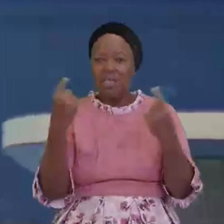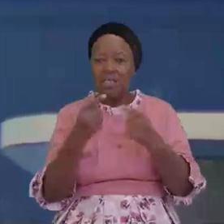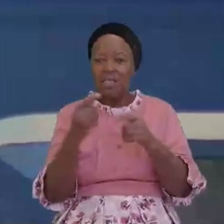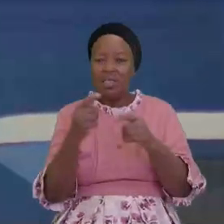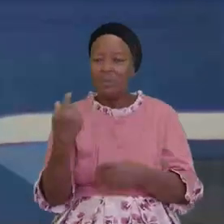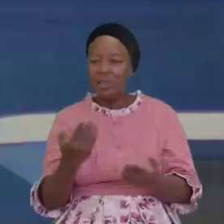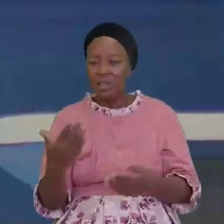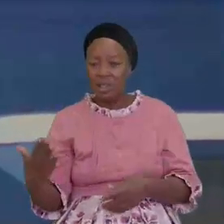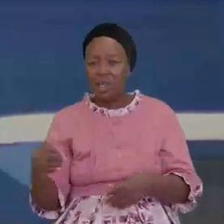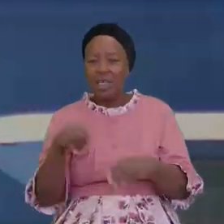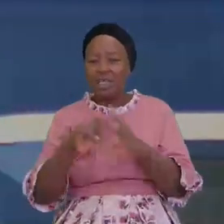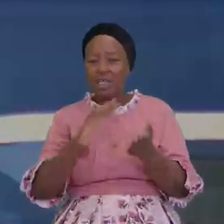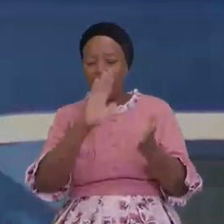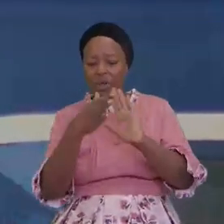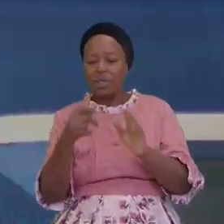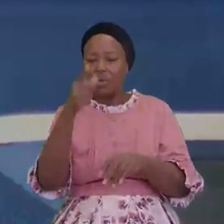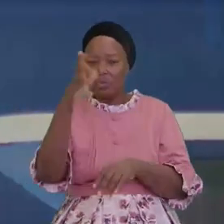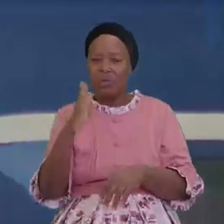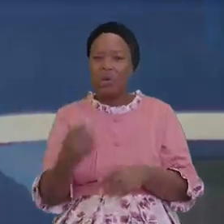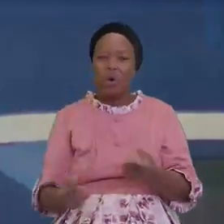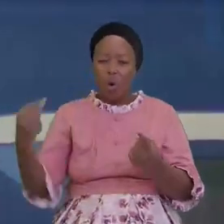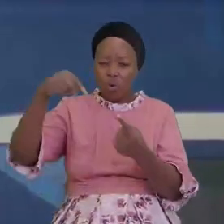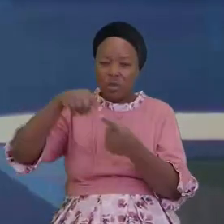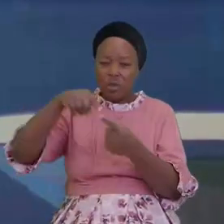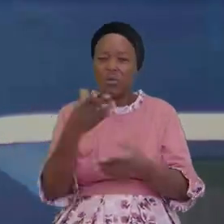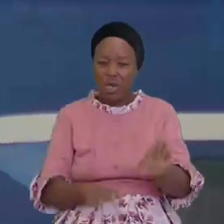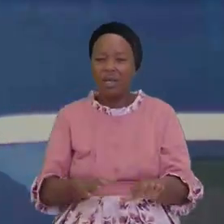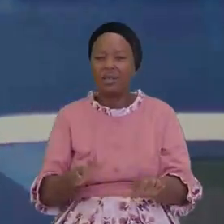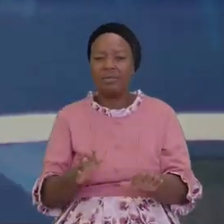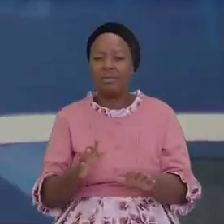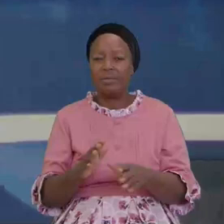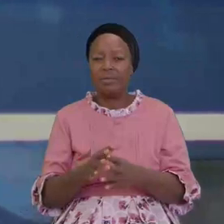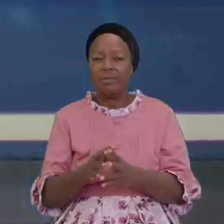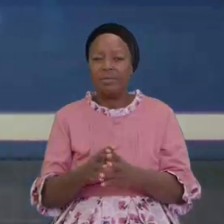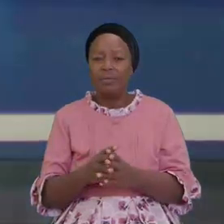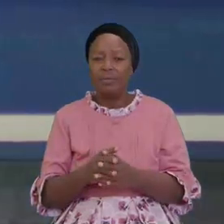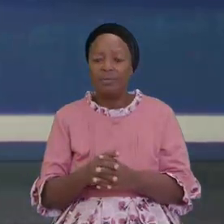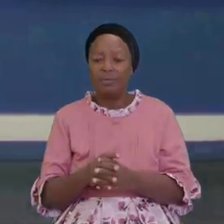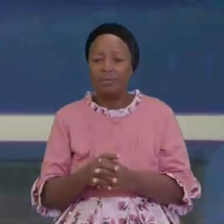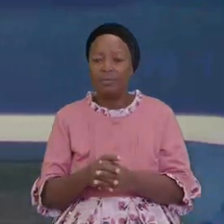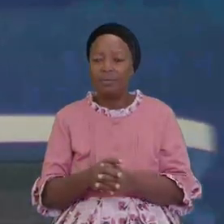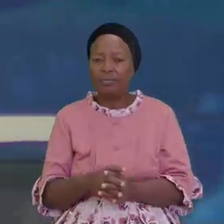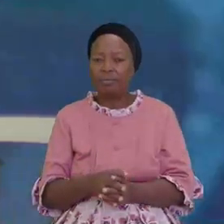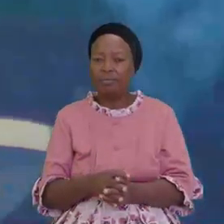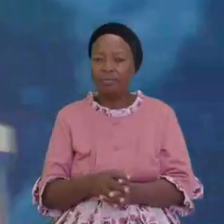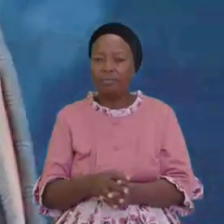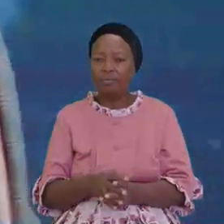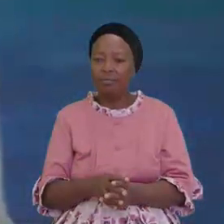monde entier, et tu continues à faire ces choses pécheresses en la présence de Dieu jusqu'à ta